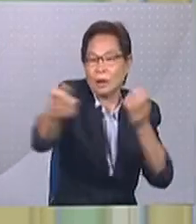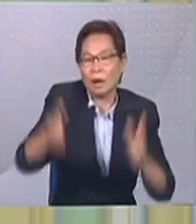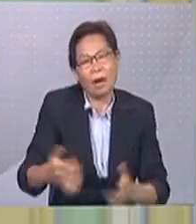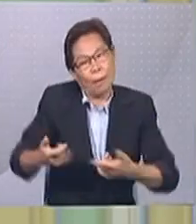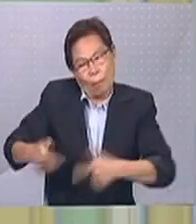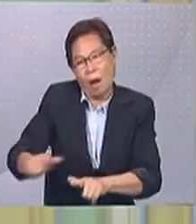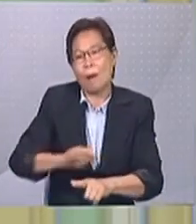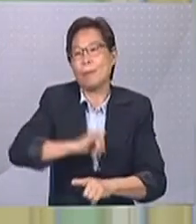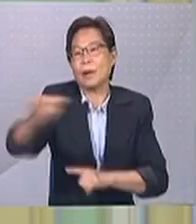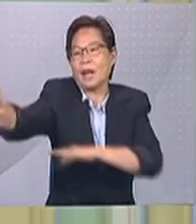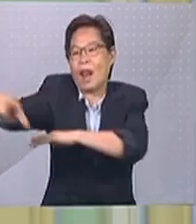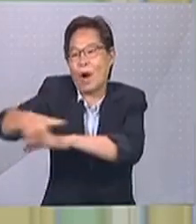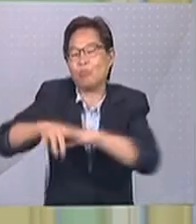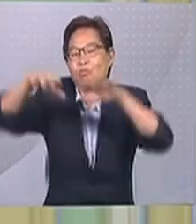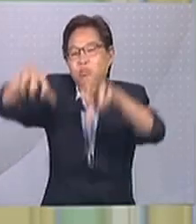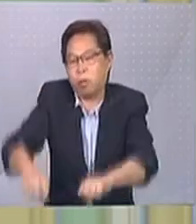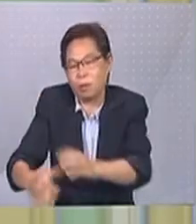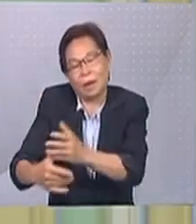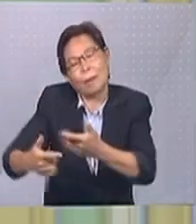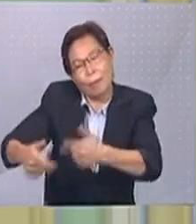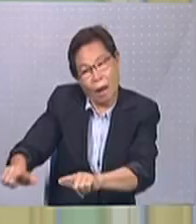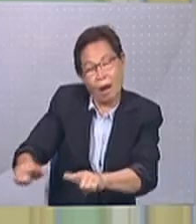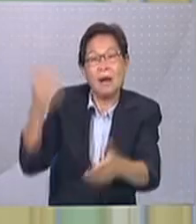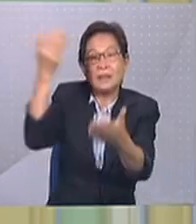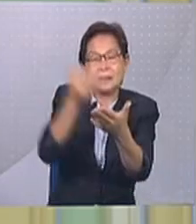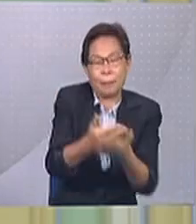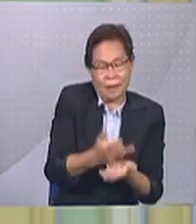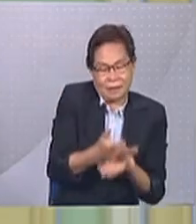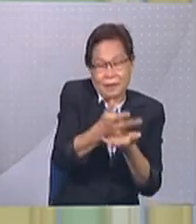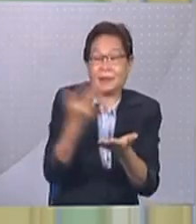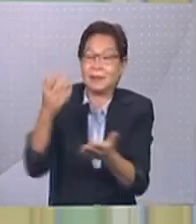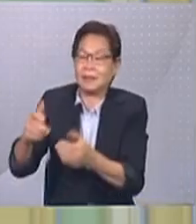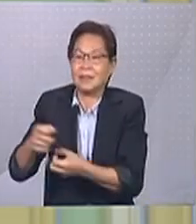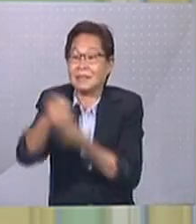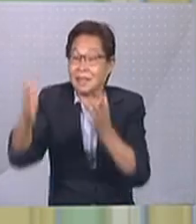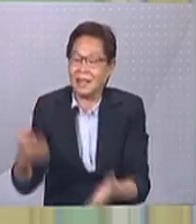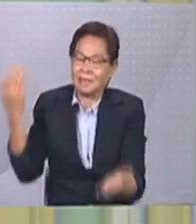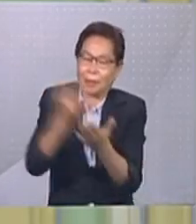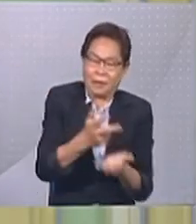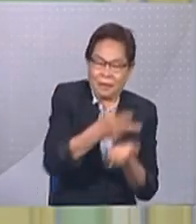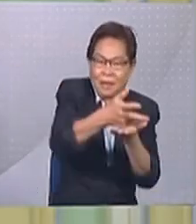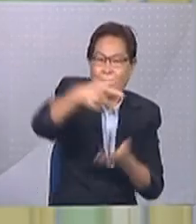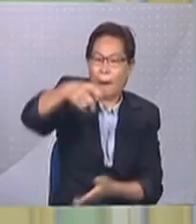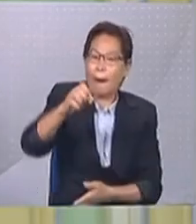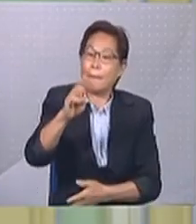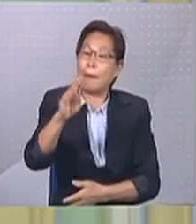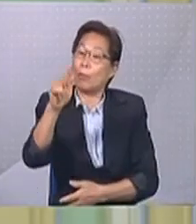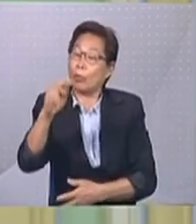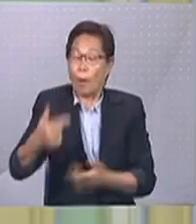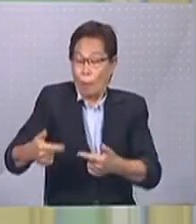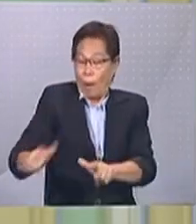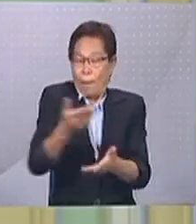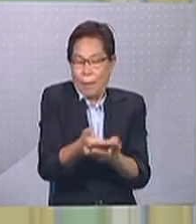laut untuk menangkap ikan. Apabila mereka sampai ke jeti, nelayan. Pemborong dibenarkan untuk membeli